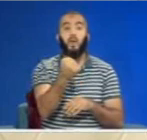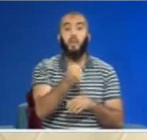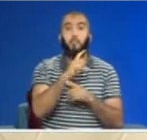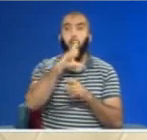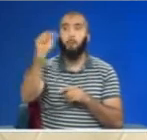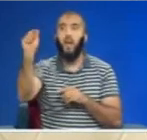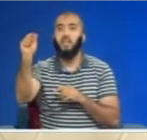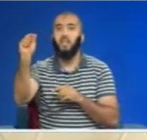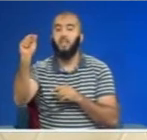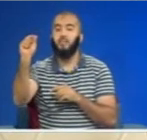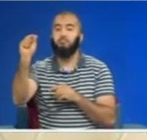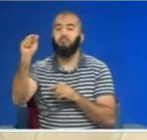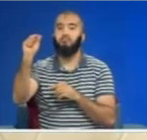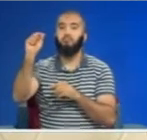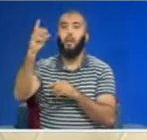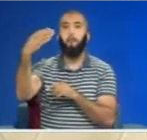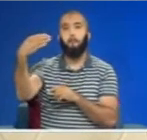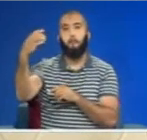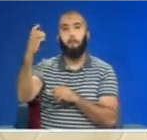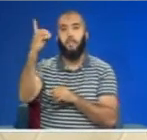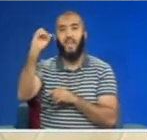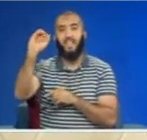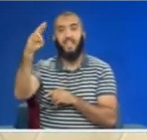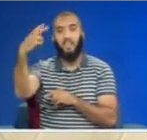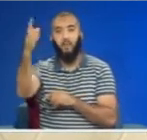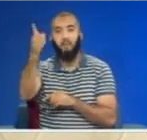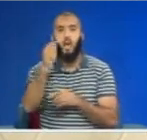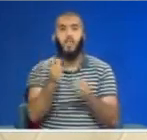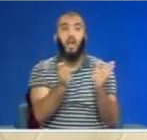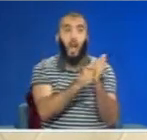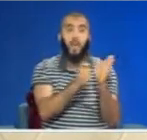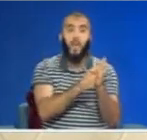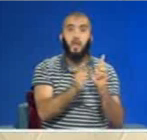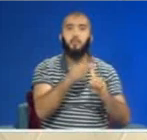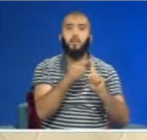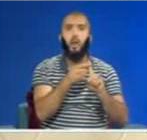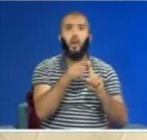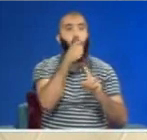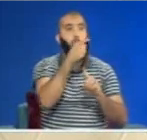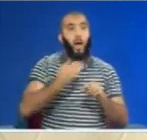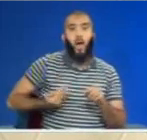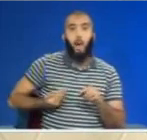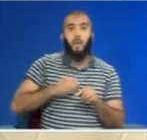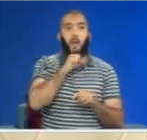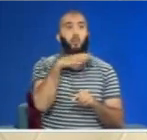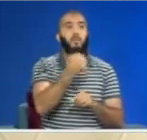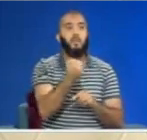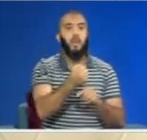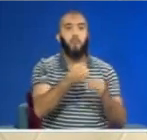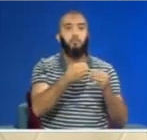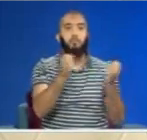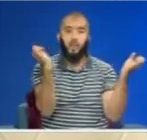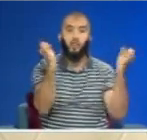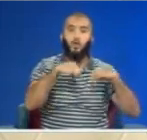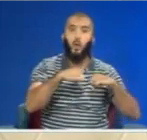فهذا الحدث يعني له من الوزن ومن القيمة ما اتفق عليه المسلمون في عهد سيدنا عمر